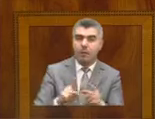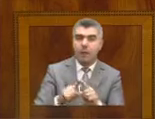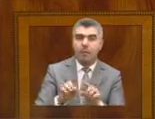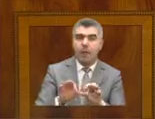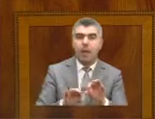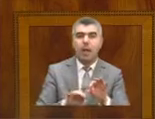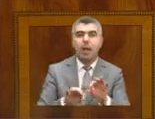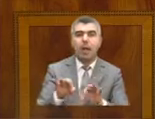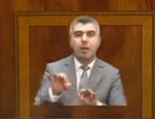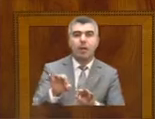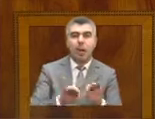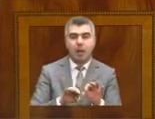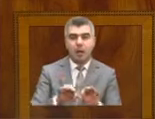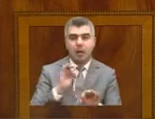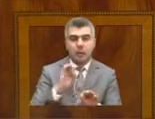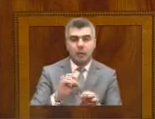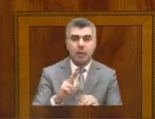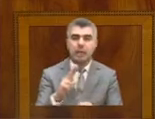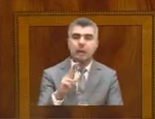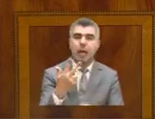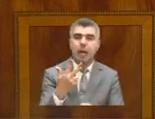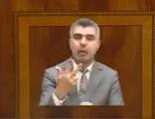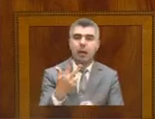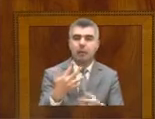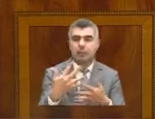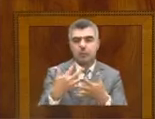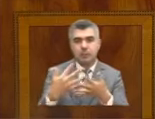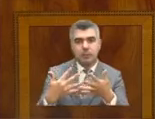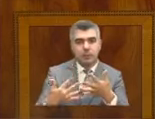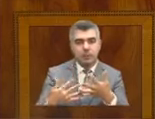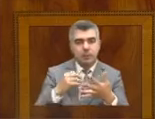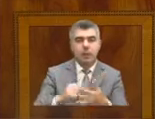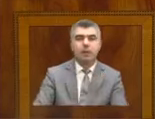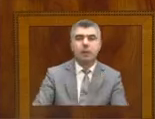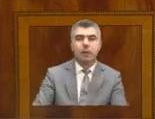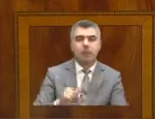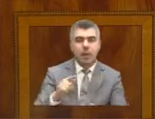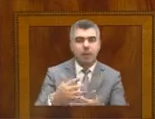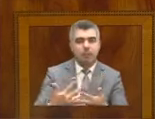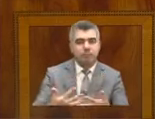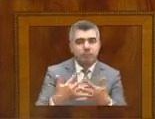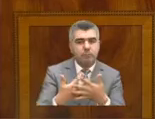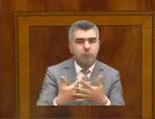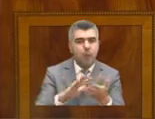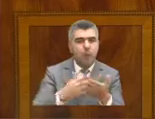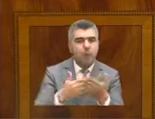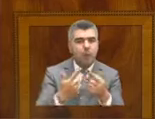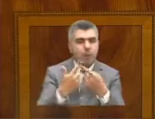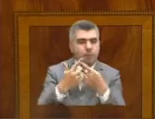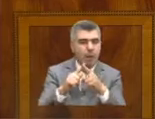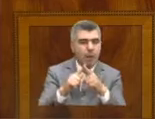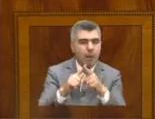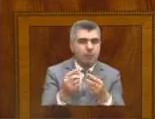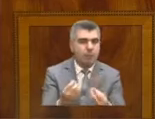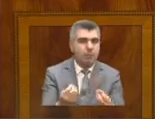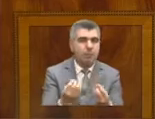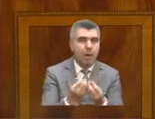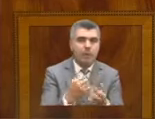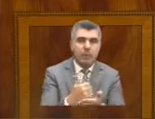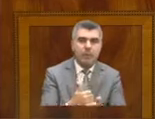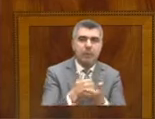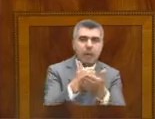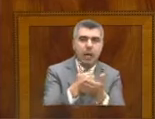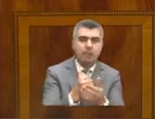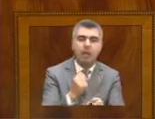موزعة على 3 محاور، وذلك وفق مقاربة مندمجة ومتعددة الأبعاد من أجل دعم التشغيل